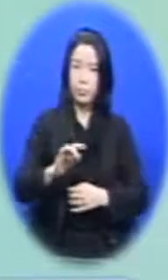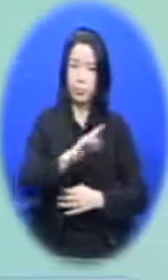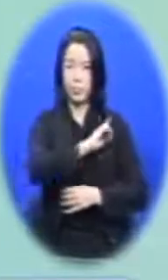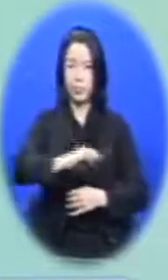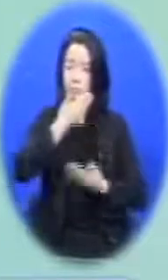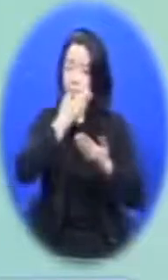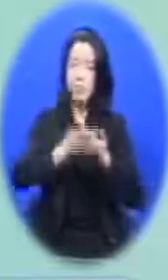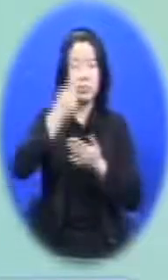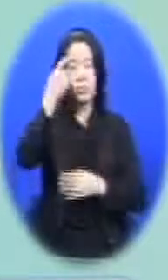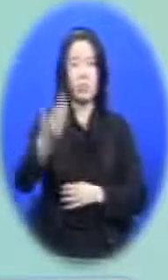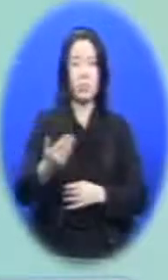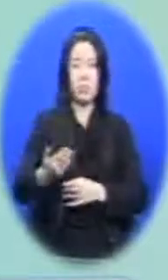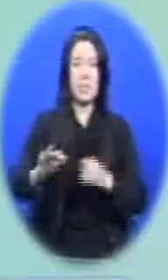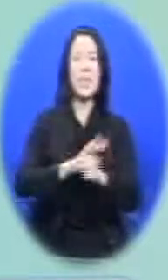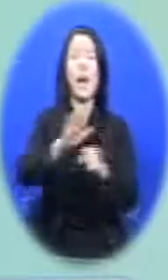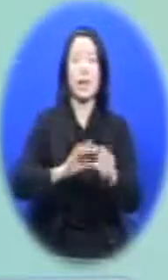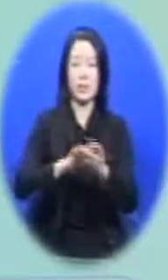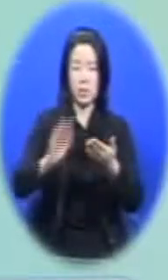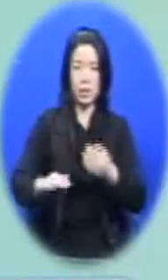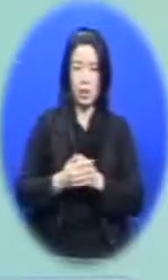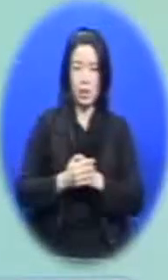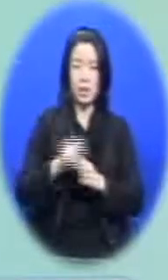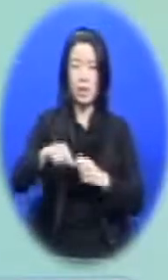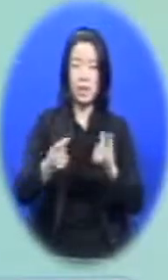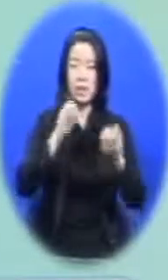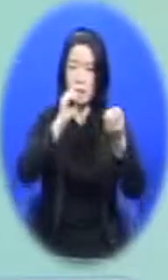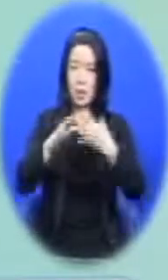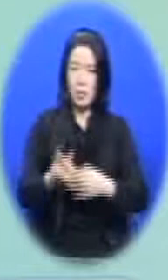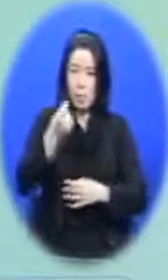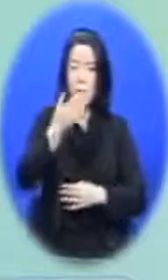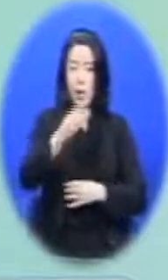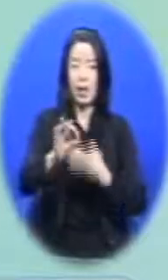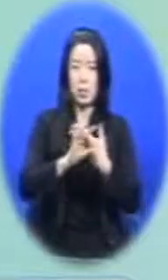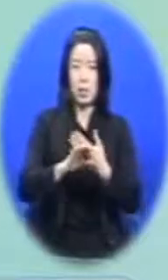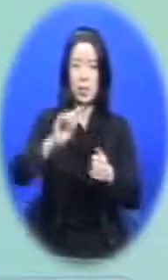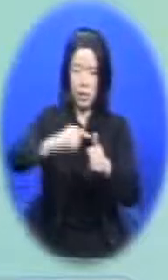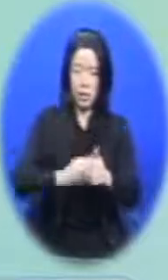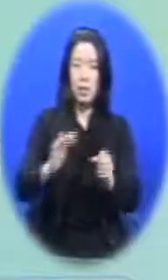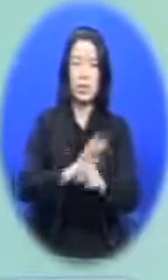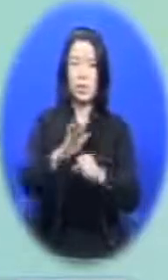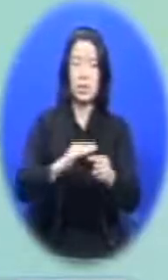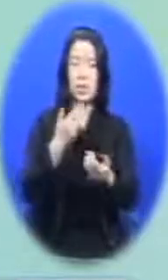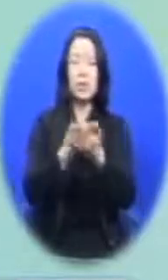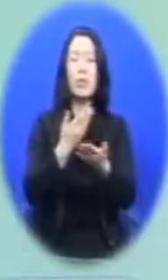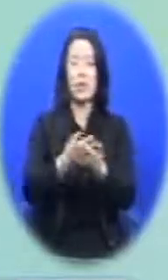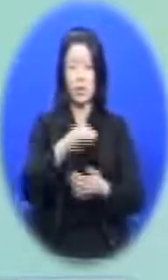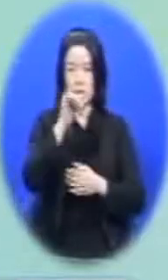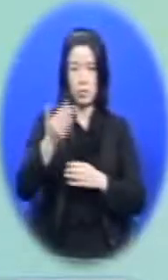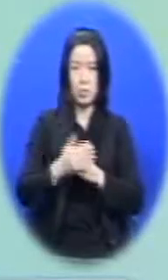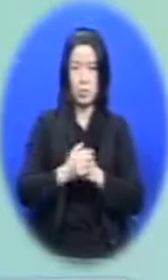중요합니까? 사랑이지요, 사랑. 이렇게 되면 당연히 사랑을 구하게 됩니다. 여러분 기도 안